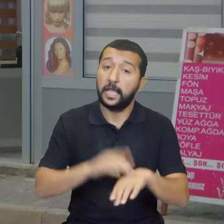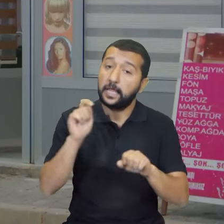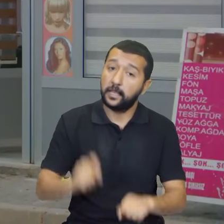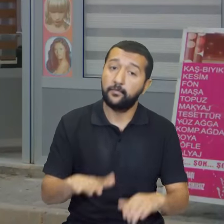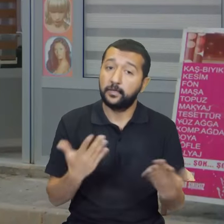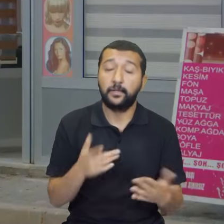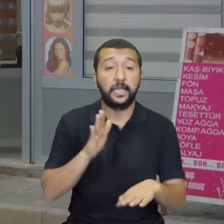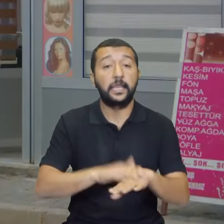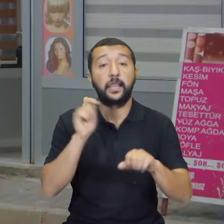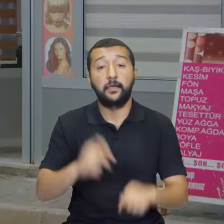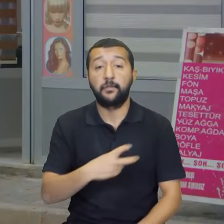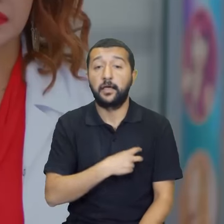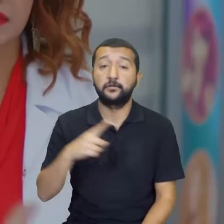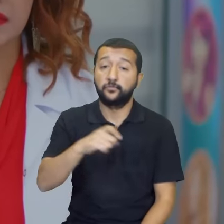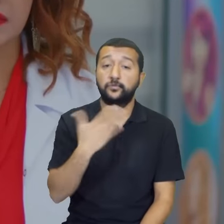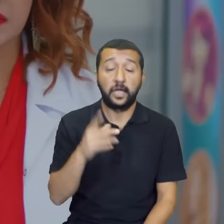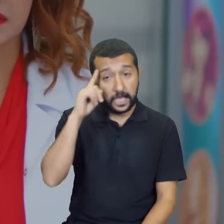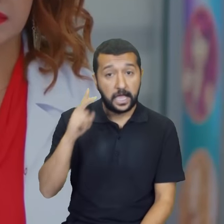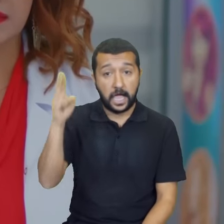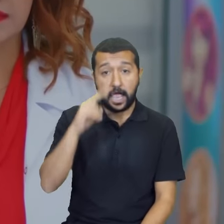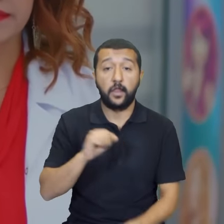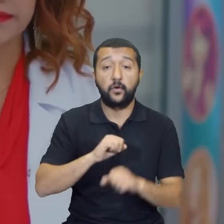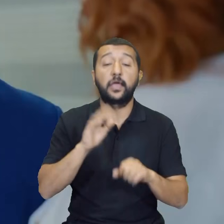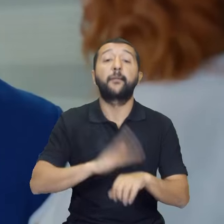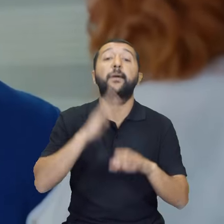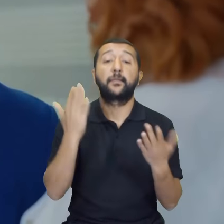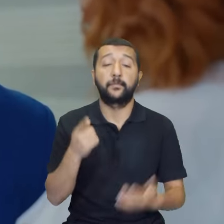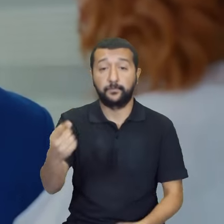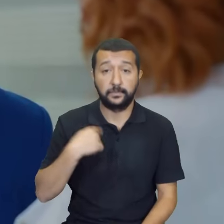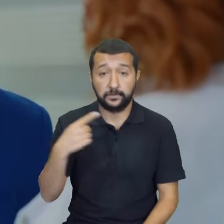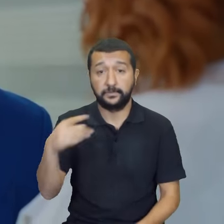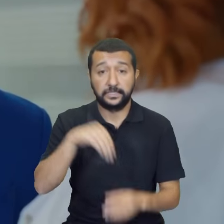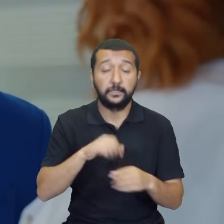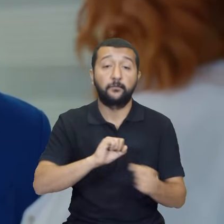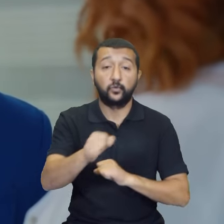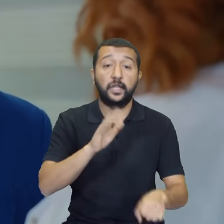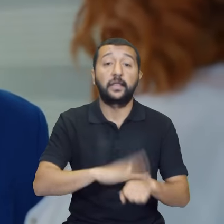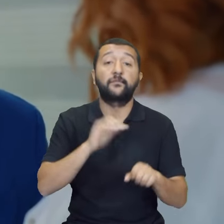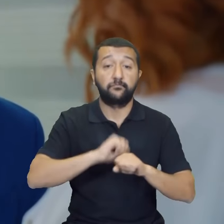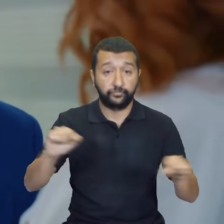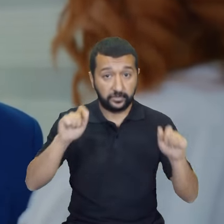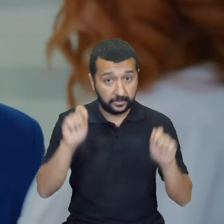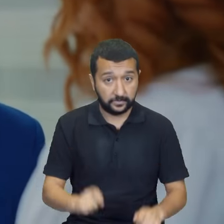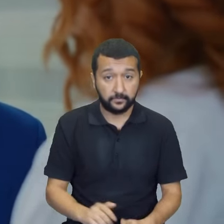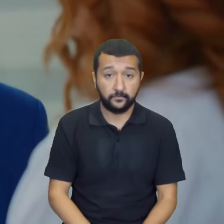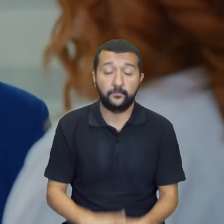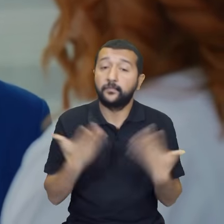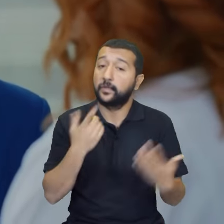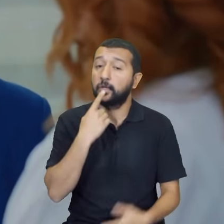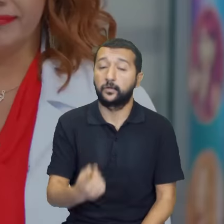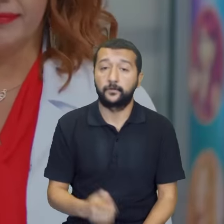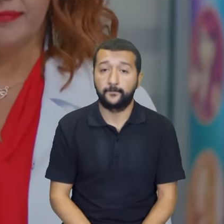yapalım? Ne yapalım aşk böcüğüm? Hayal kurmaktan vaz mı geçelim? Birbirimiz için mücadele etmekten vaz mı geçelim?